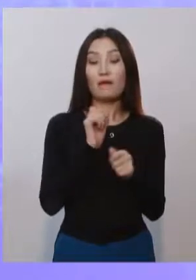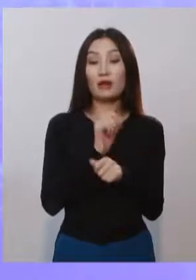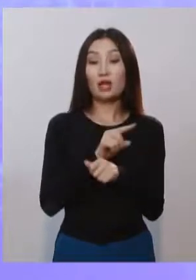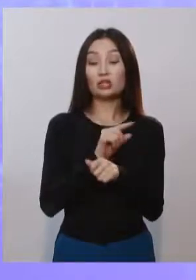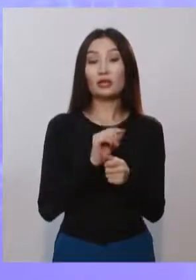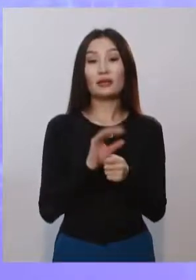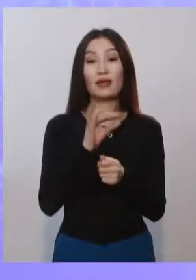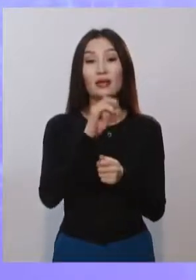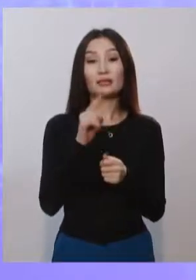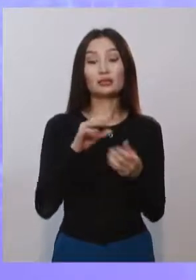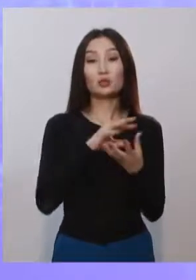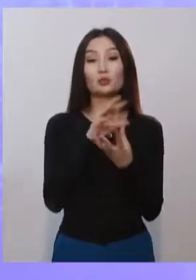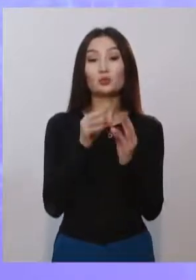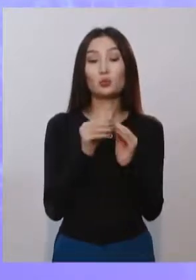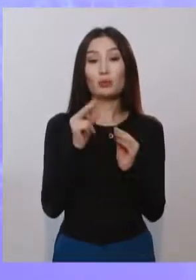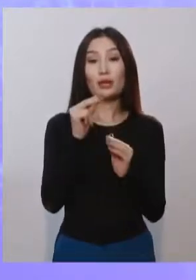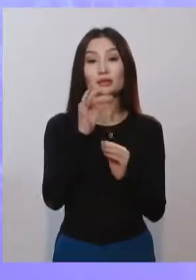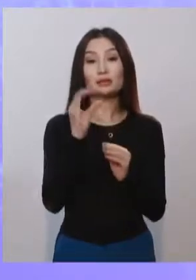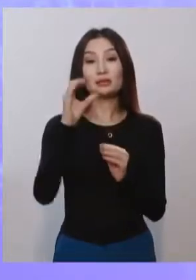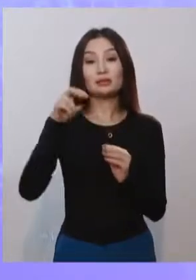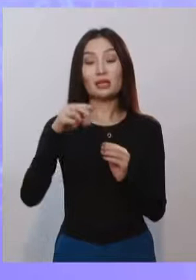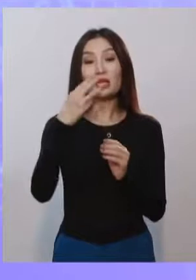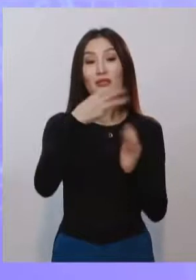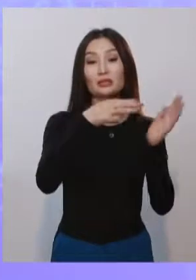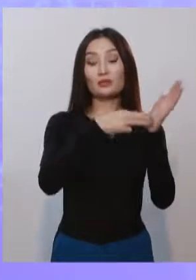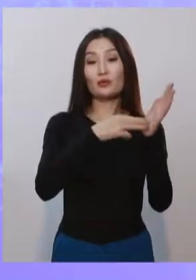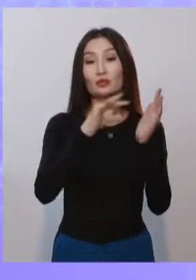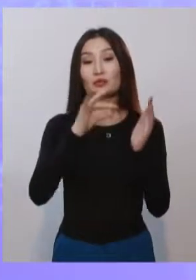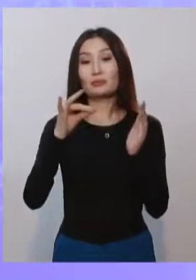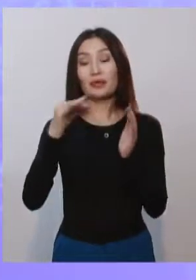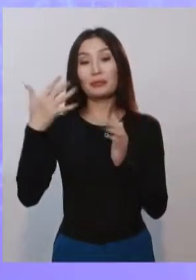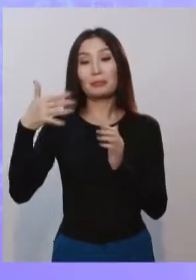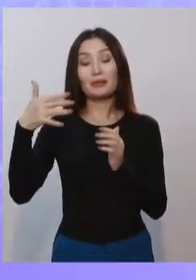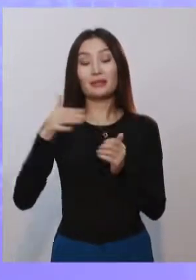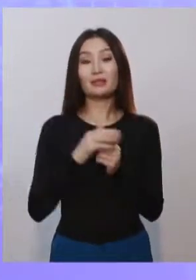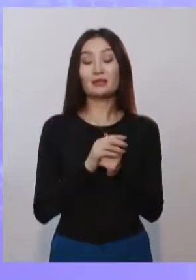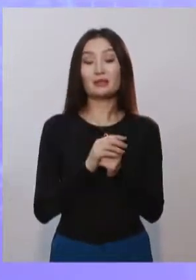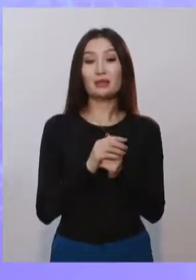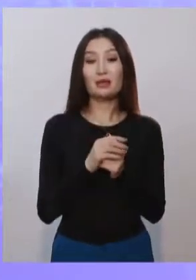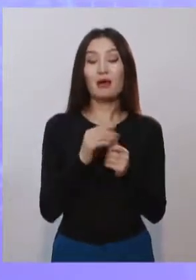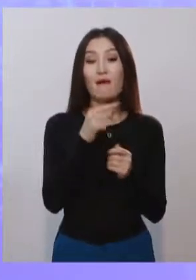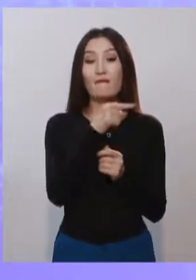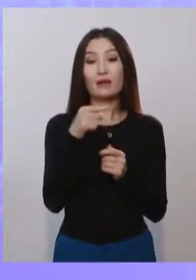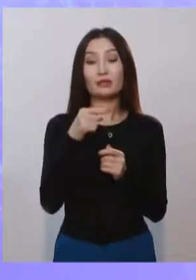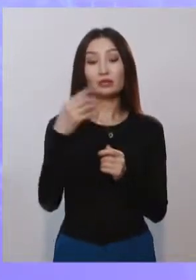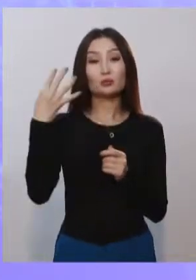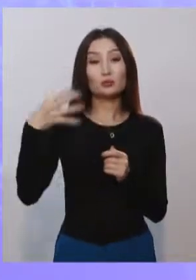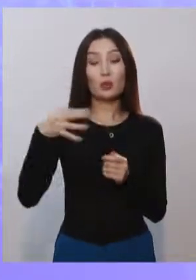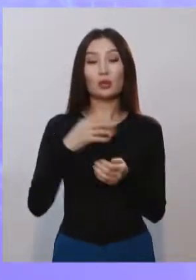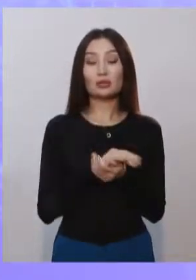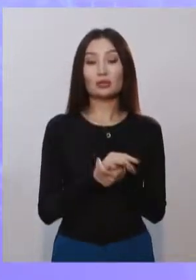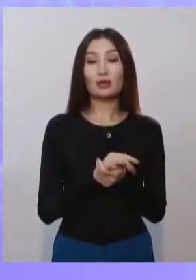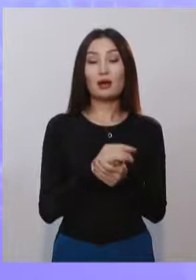из суммы чисел 38 и 50 вычтем 40